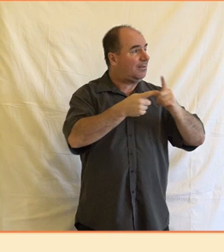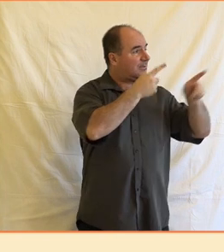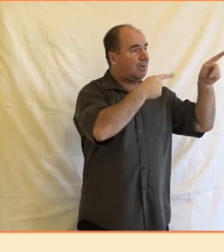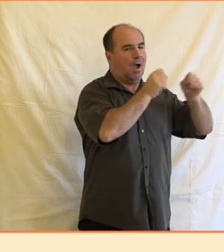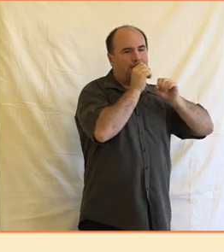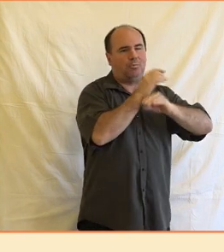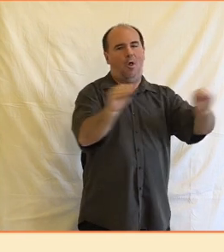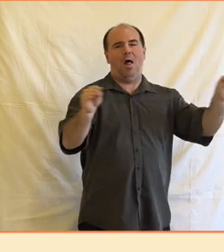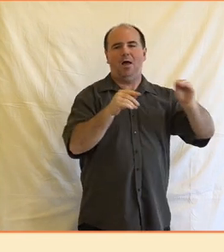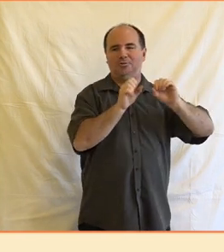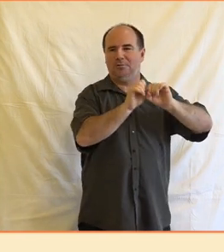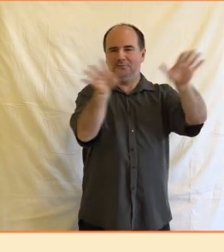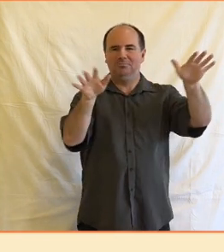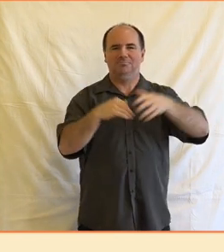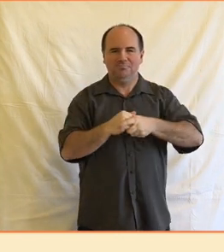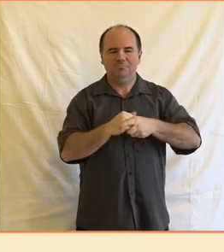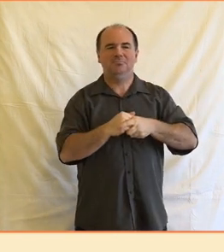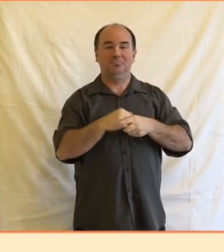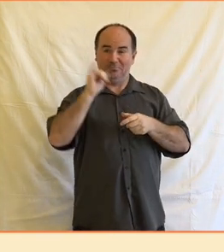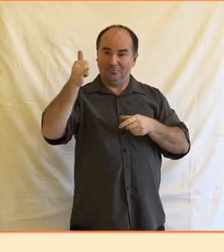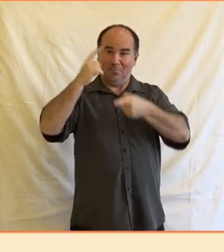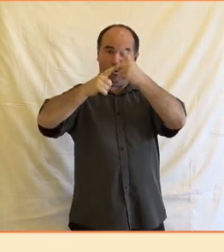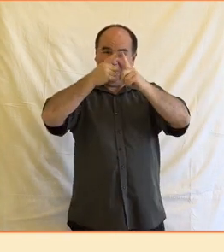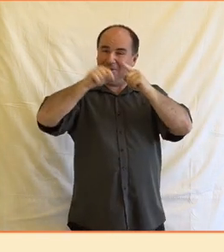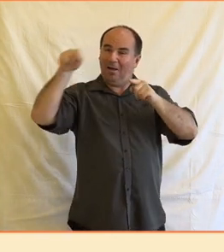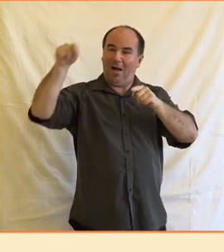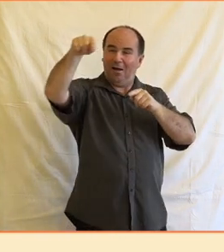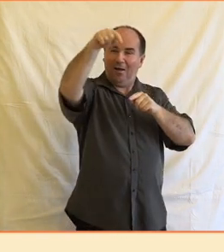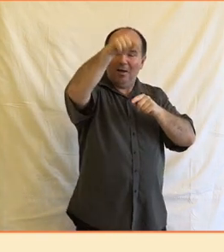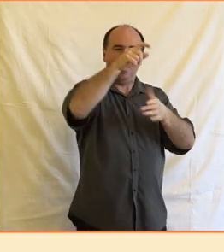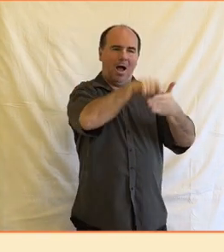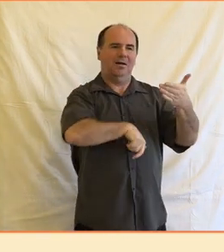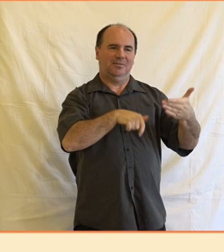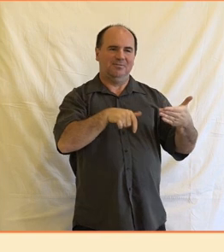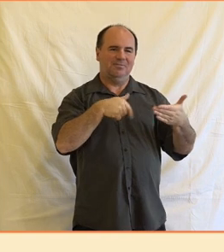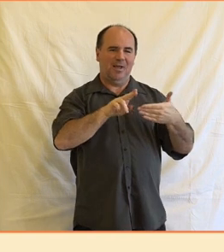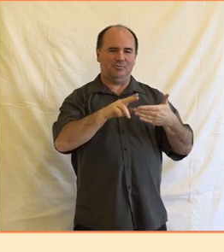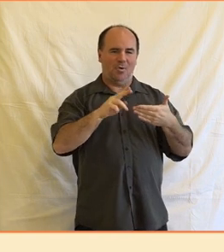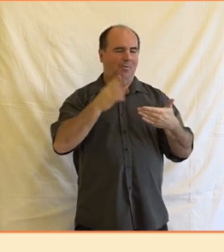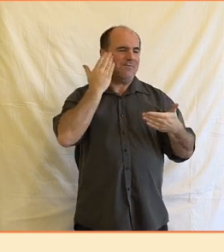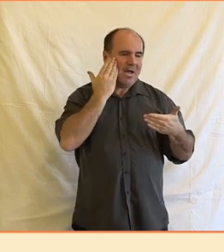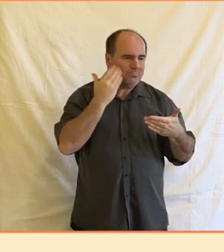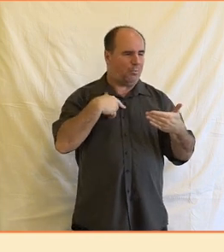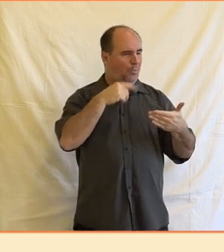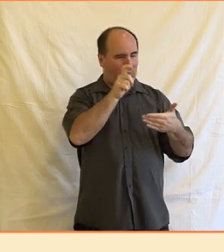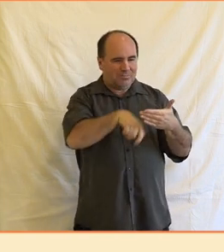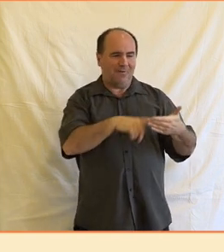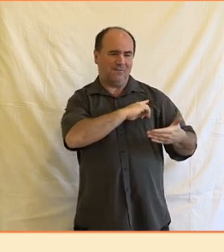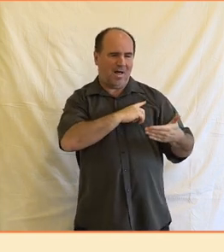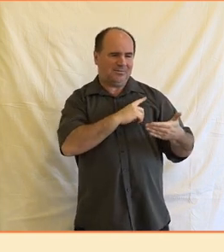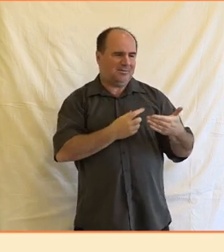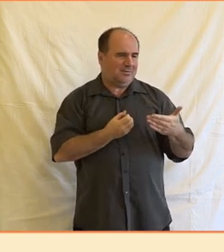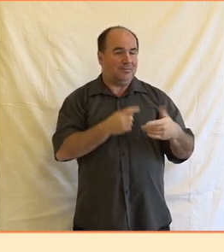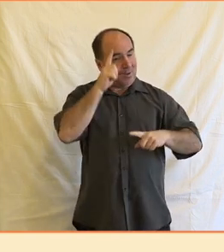sítích, což k čemu se uchylují politici stále více, tak samozřejmě zde má velký vliv ta